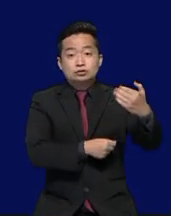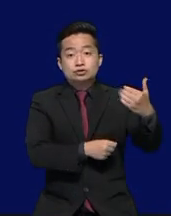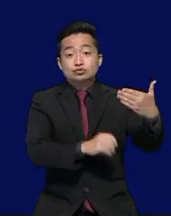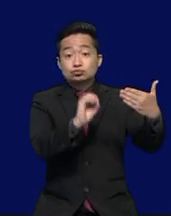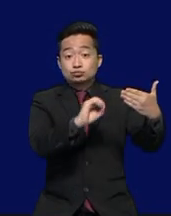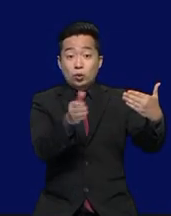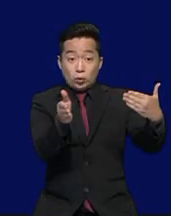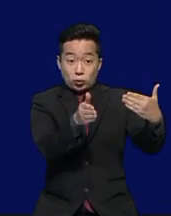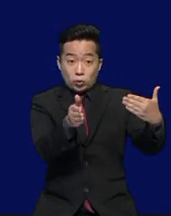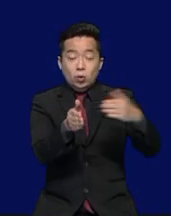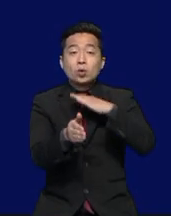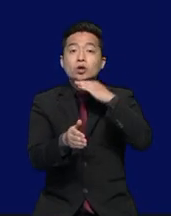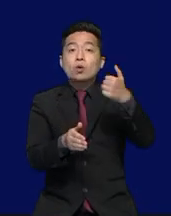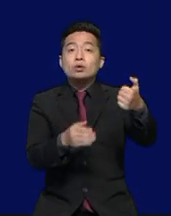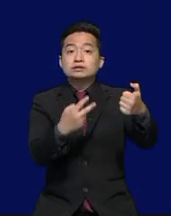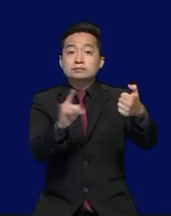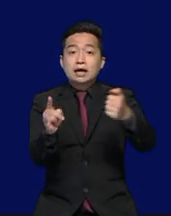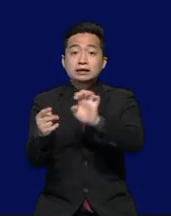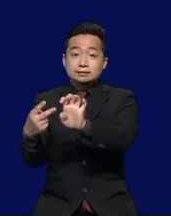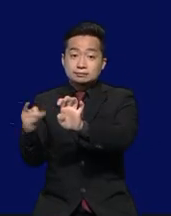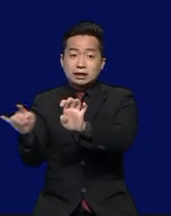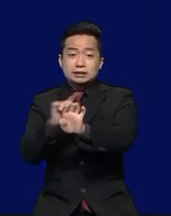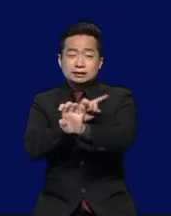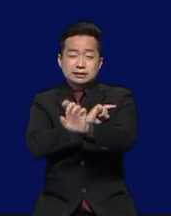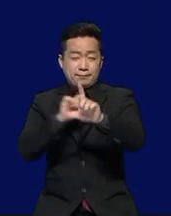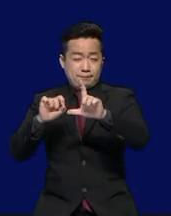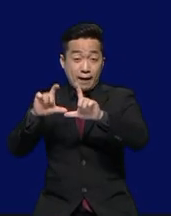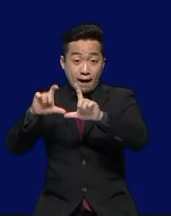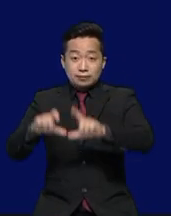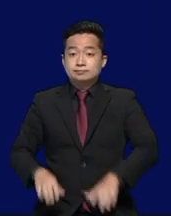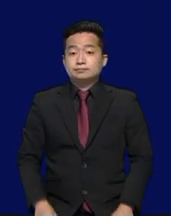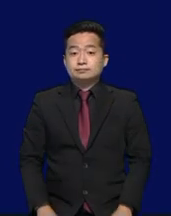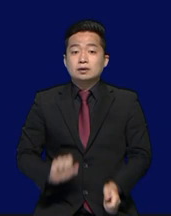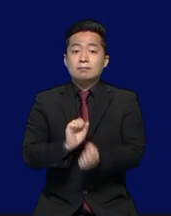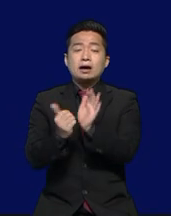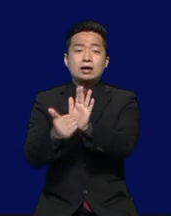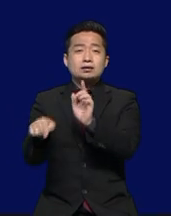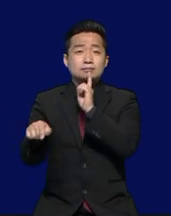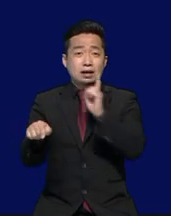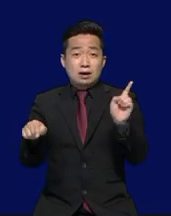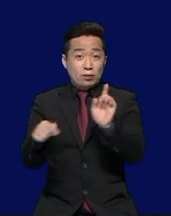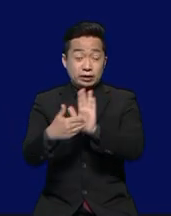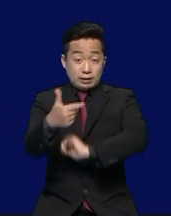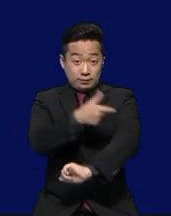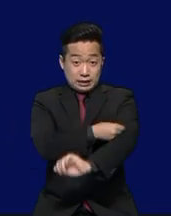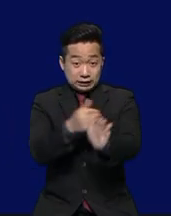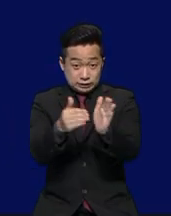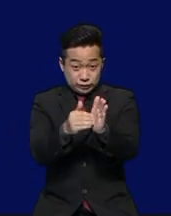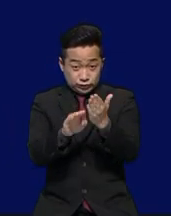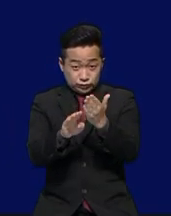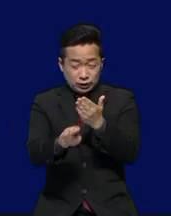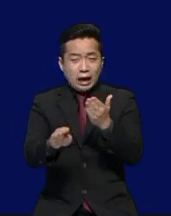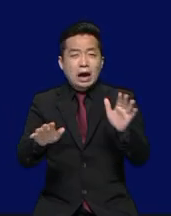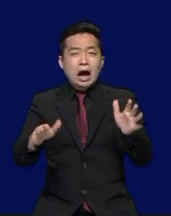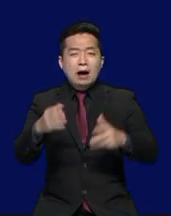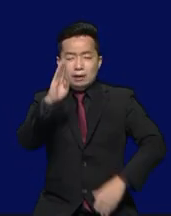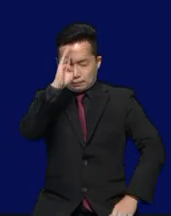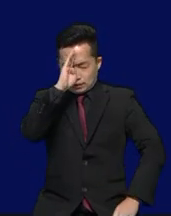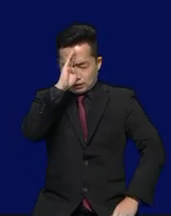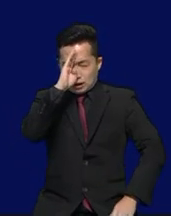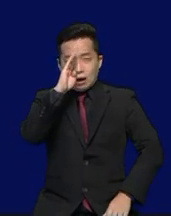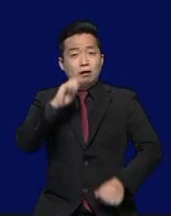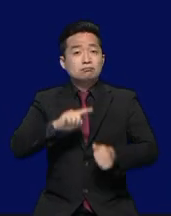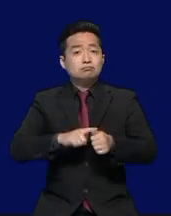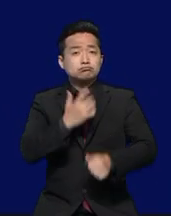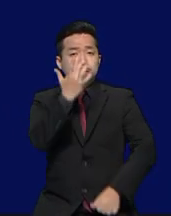99%에 이르는 50대와 40대에서 가장 높았습니다. 방역당국은 예방접종 뒤 가볍게 알아서 모르고